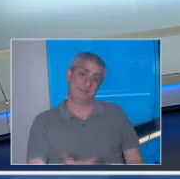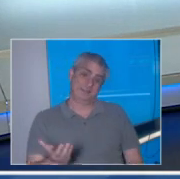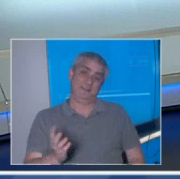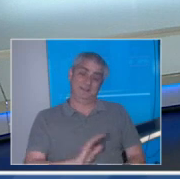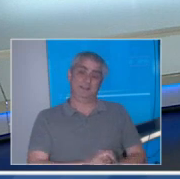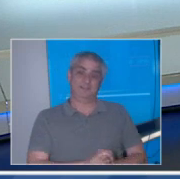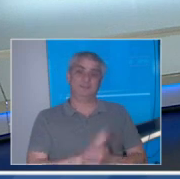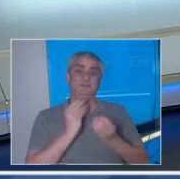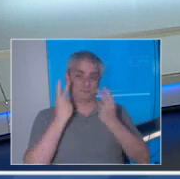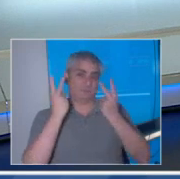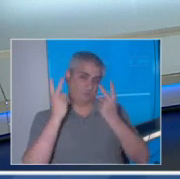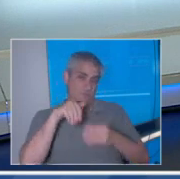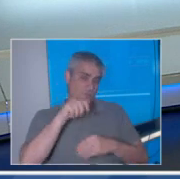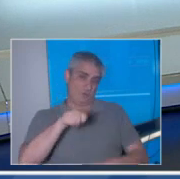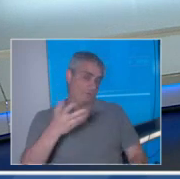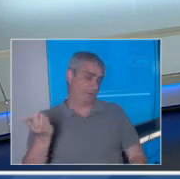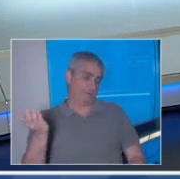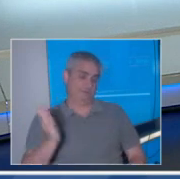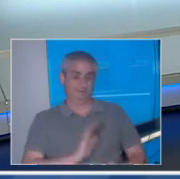חבר'ה, דברים חשובים קורים פה בכנסת, אני לא...